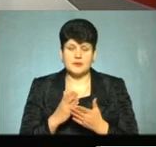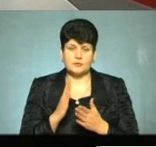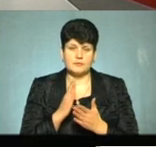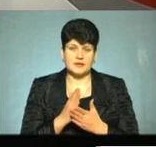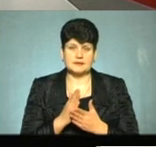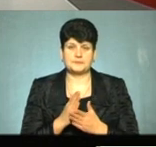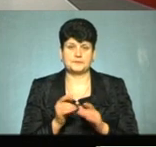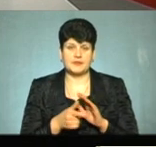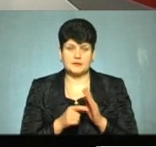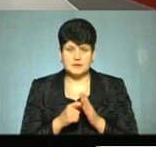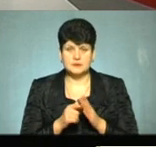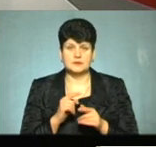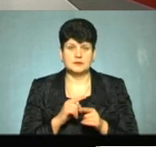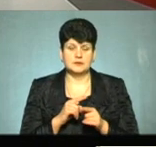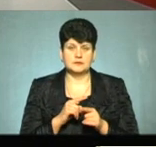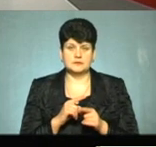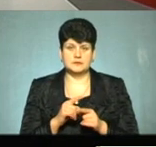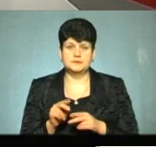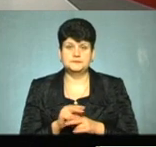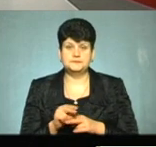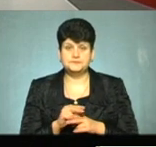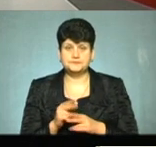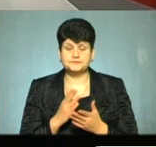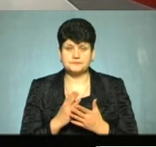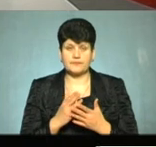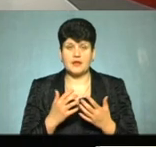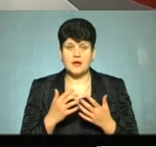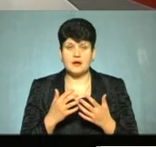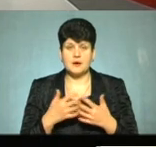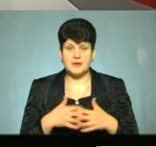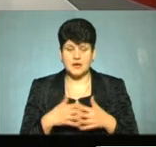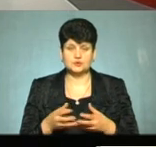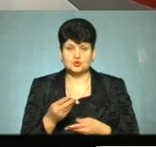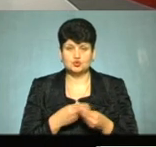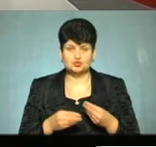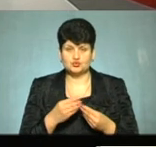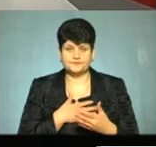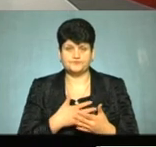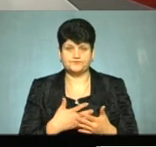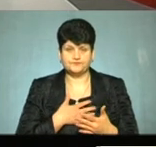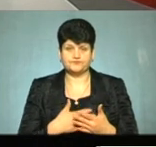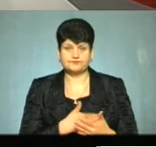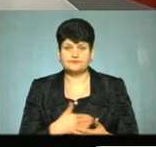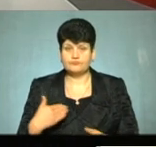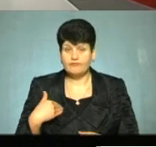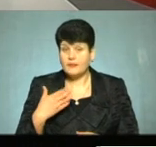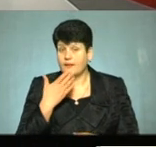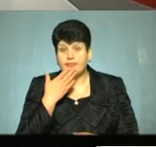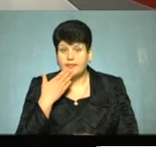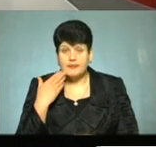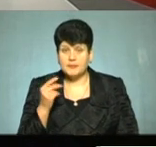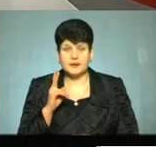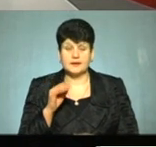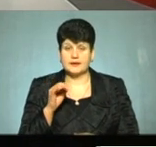також мають мати палату інтенсивної терапії, де має знаходитись апарат штучної вентиляції легень. Ось. І, на жаль, немає ні